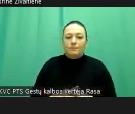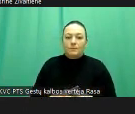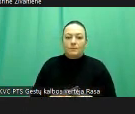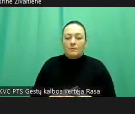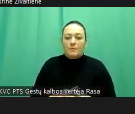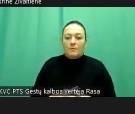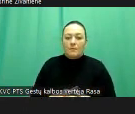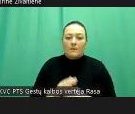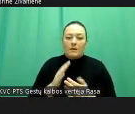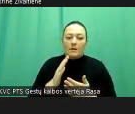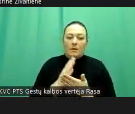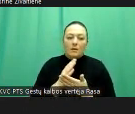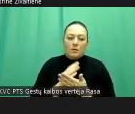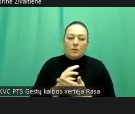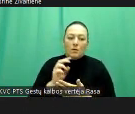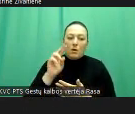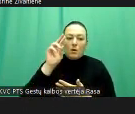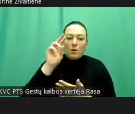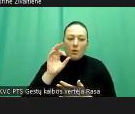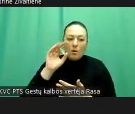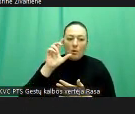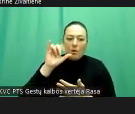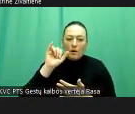ir holistinė,